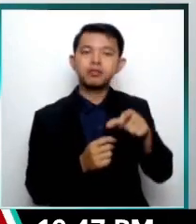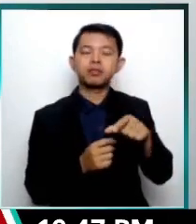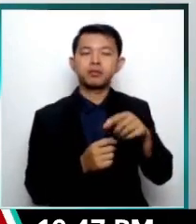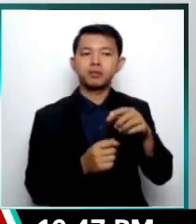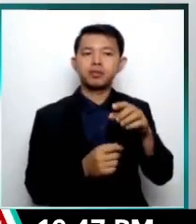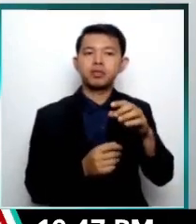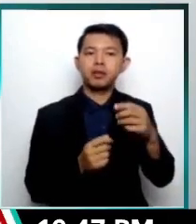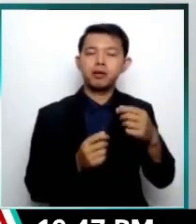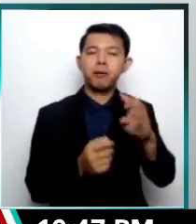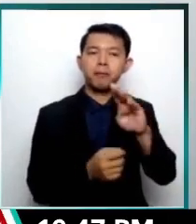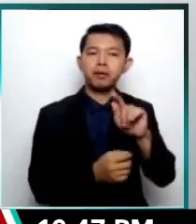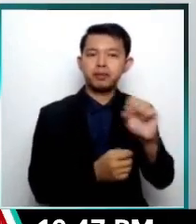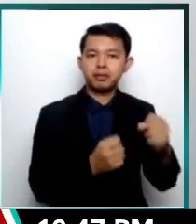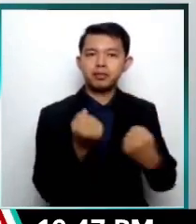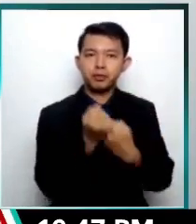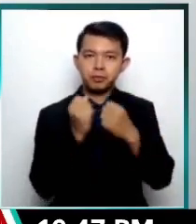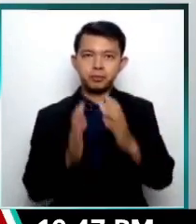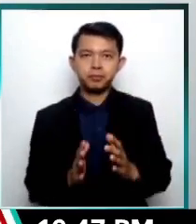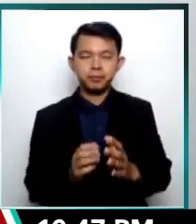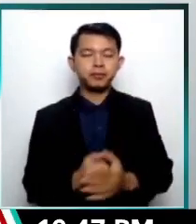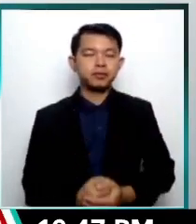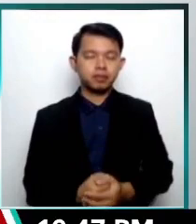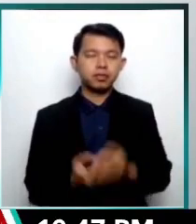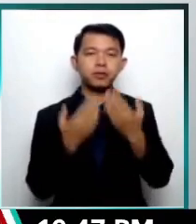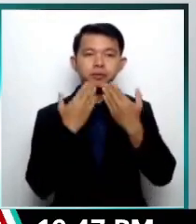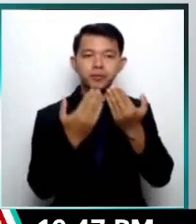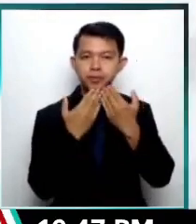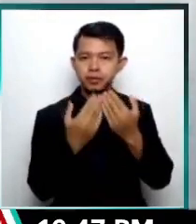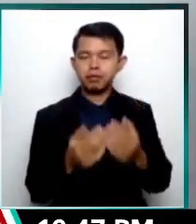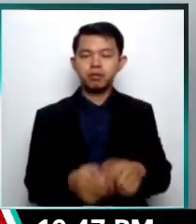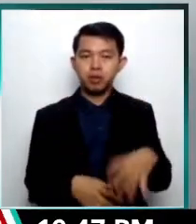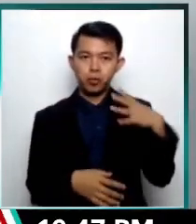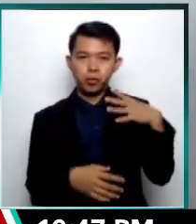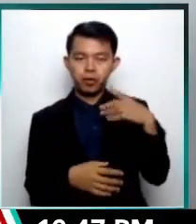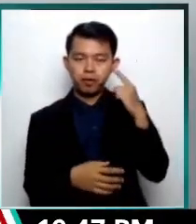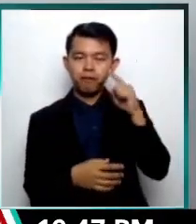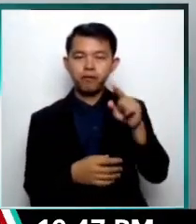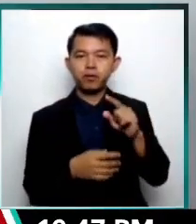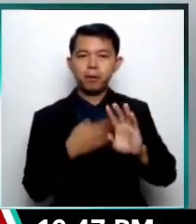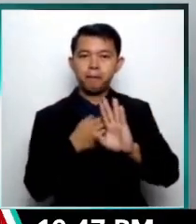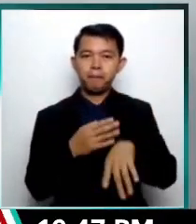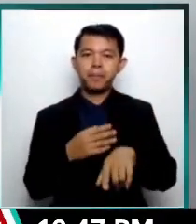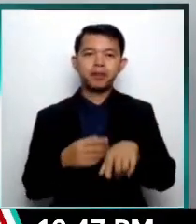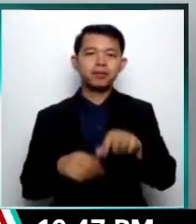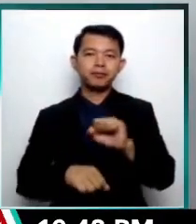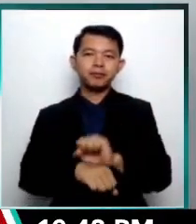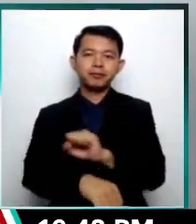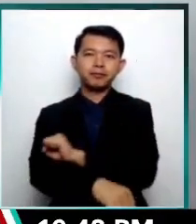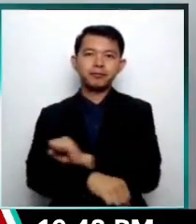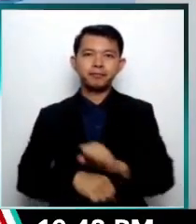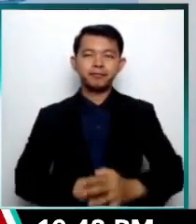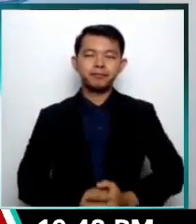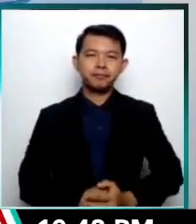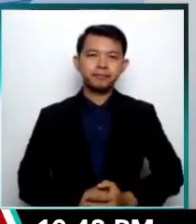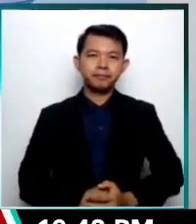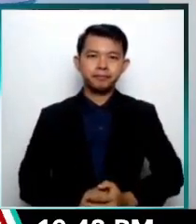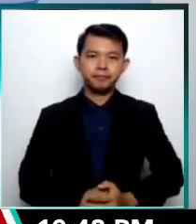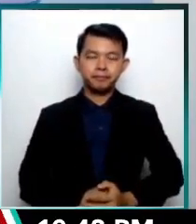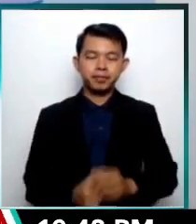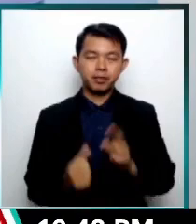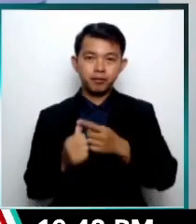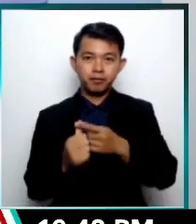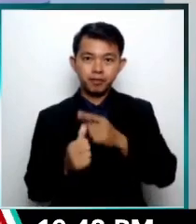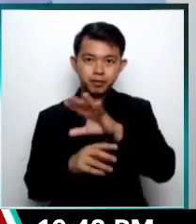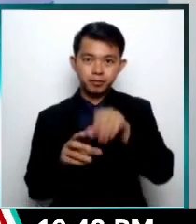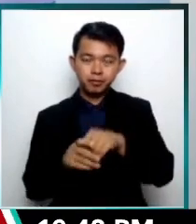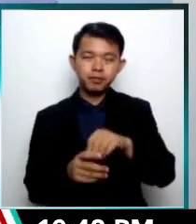niya. Hintayin daw ang kanyang pagbabalik sa stage. Nauna nang nagpa-enlist sina Jin, J-Hope at